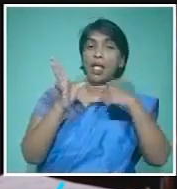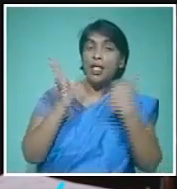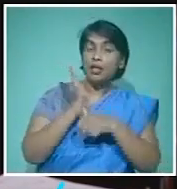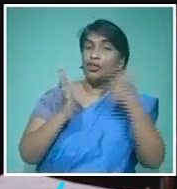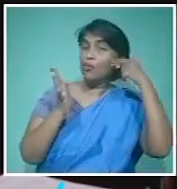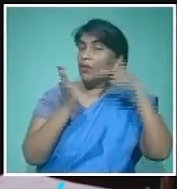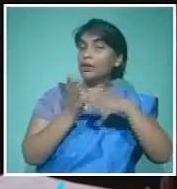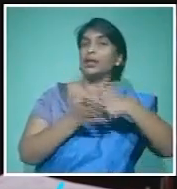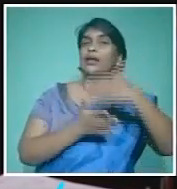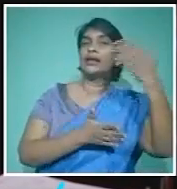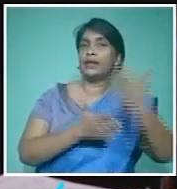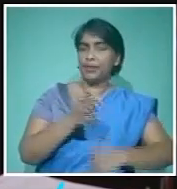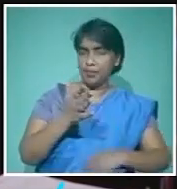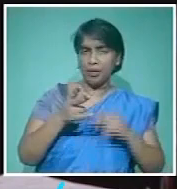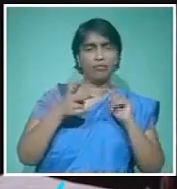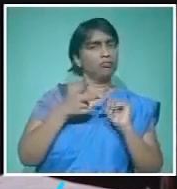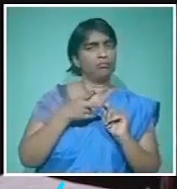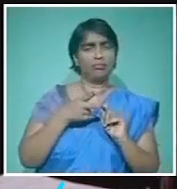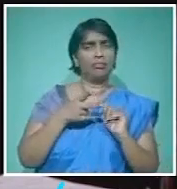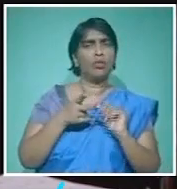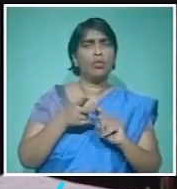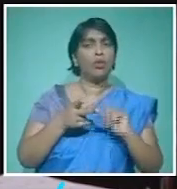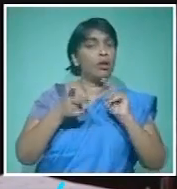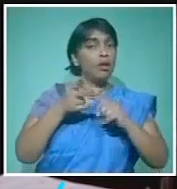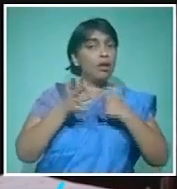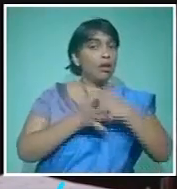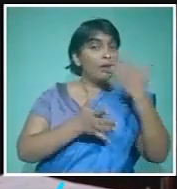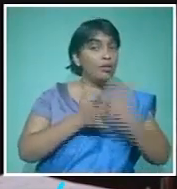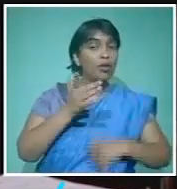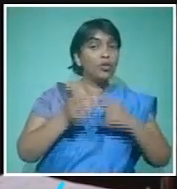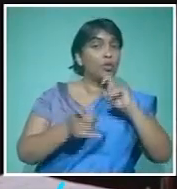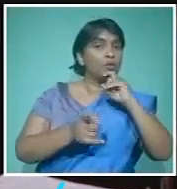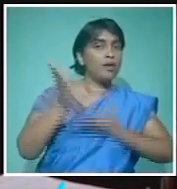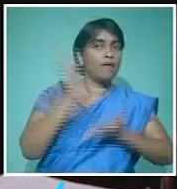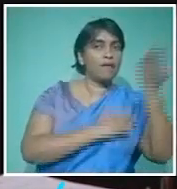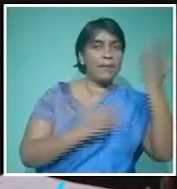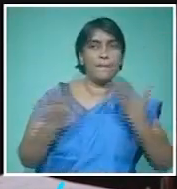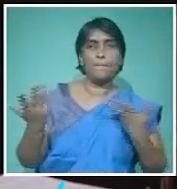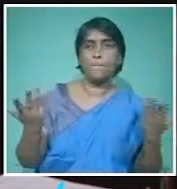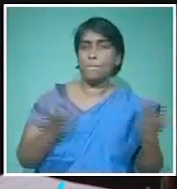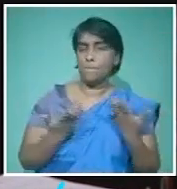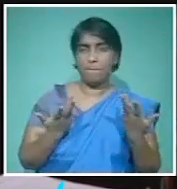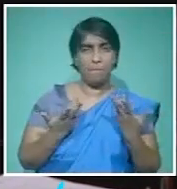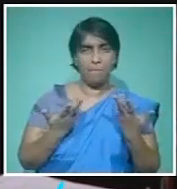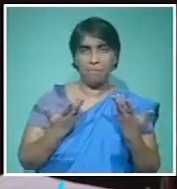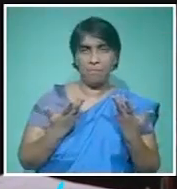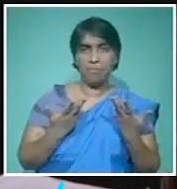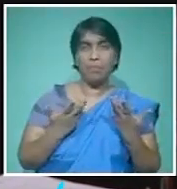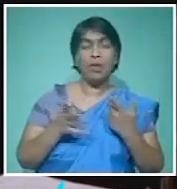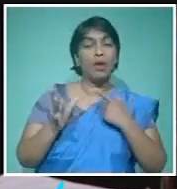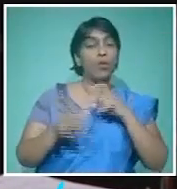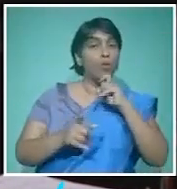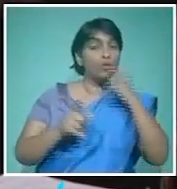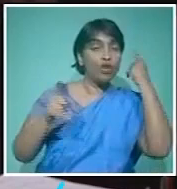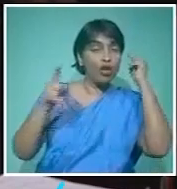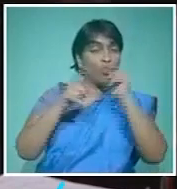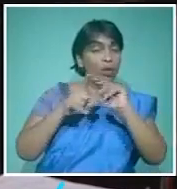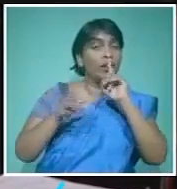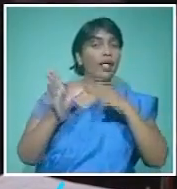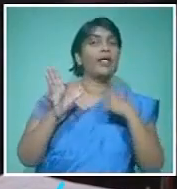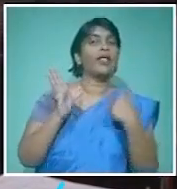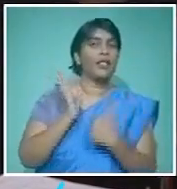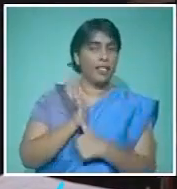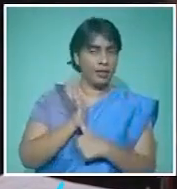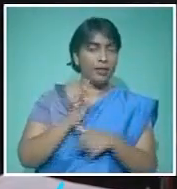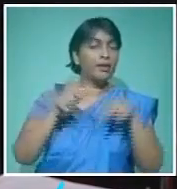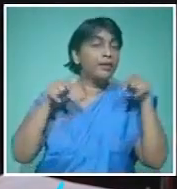වාර්තාව. ඒතර දැන් මේ වාර්තාවට අධිකරණයට යාමට අවස්ථාවක් නැහැ. අධිකරණයට යාමට අවස්ථාව තියෙන්නේ පනතට. ඔව් එතකොට